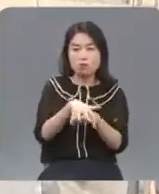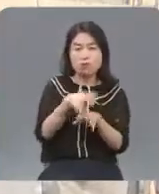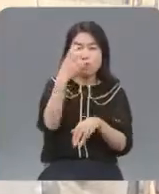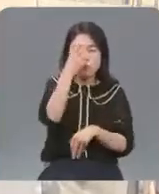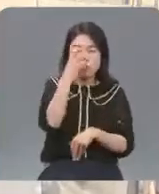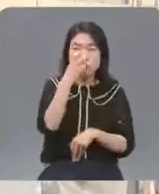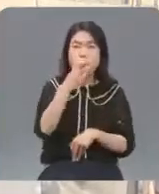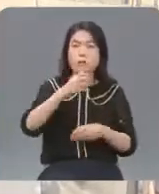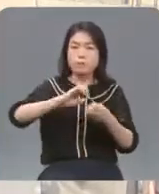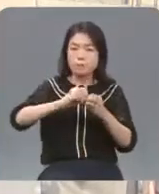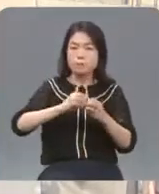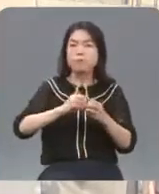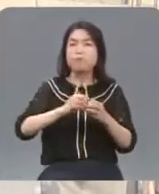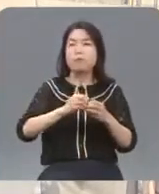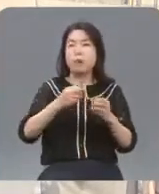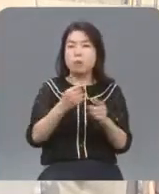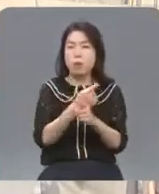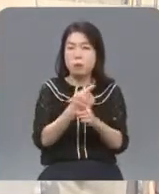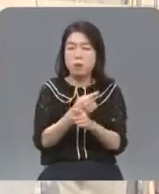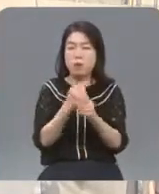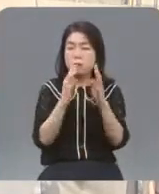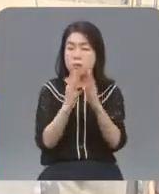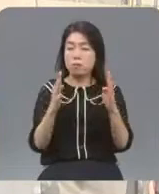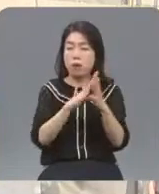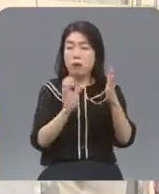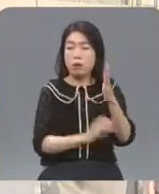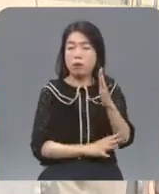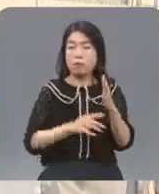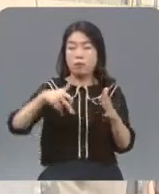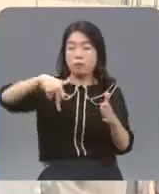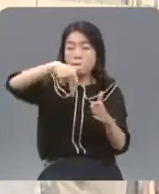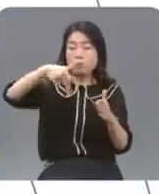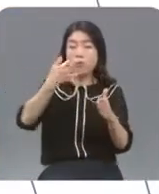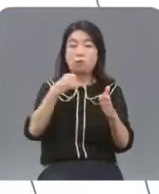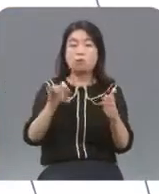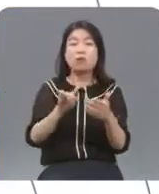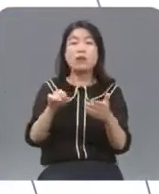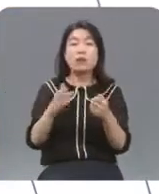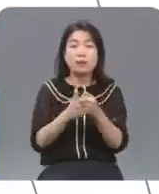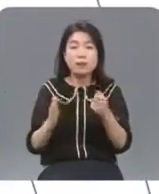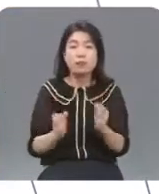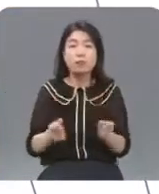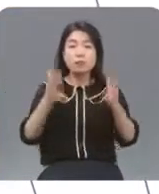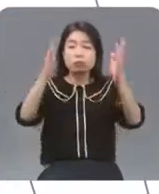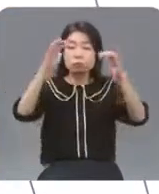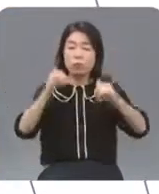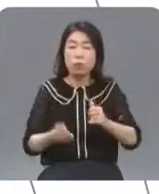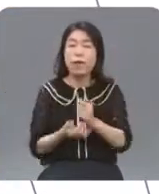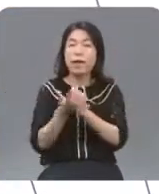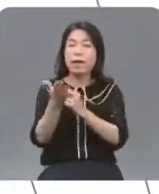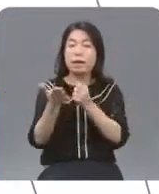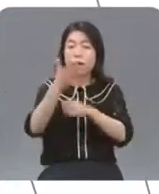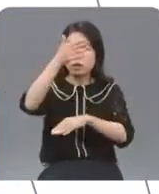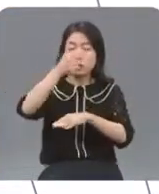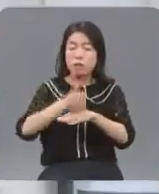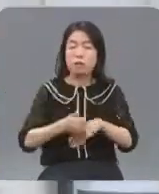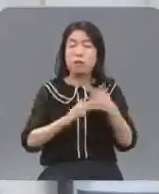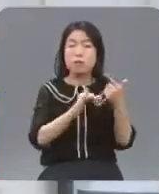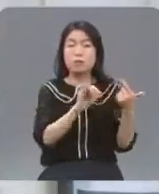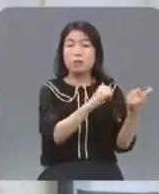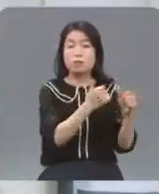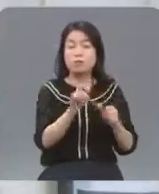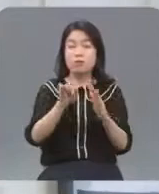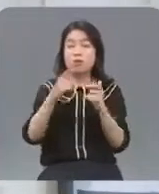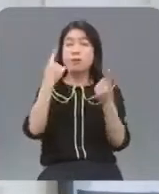공법을 바꾸고 지지대 철 보와 콘크리트 양생 부실 등으로 건물 붕괴의 영향을 미쳐 6명이 숨지고